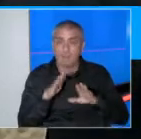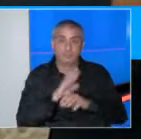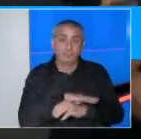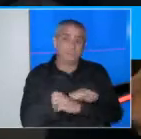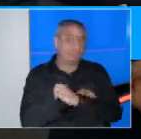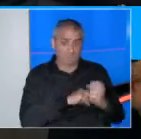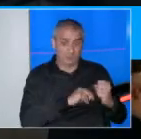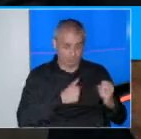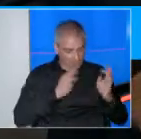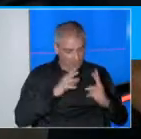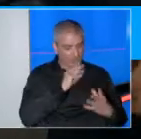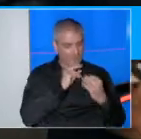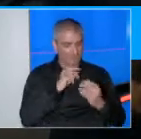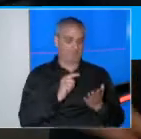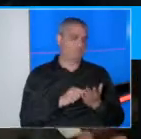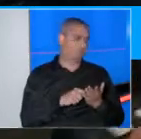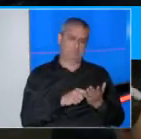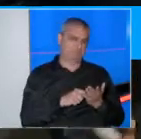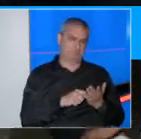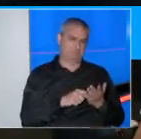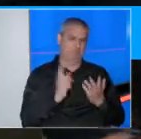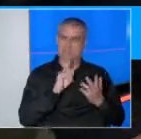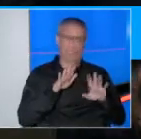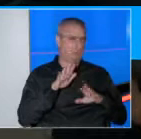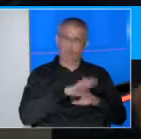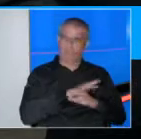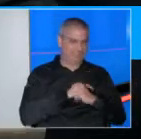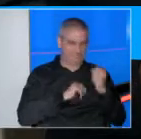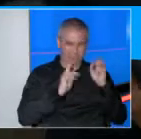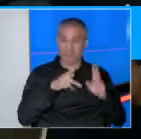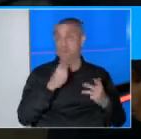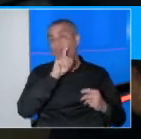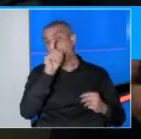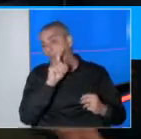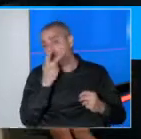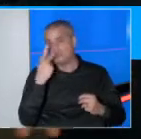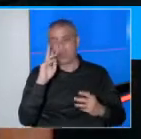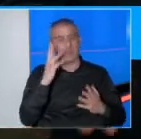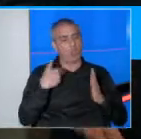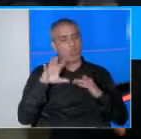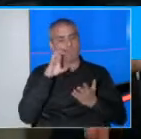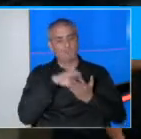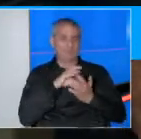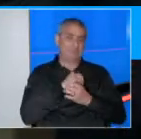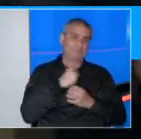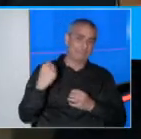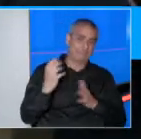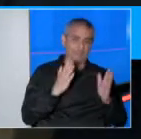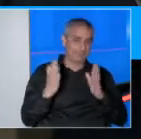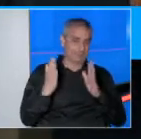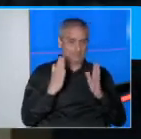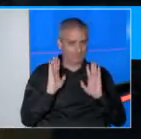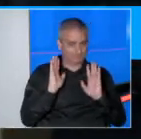שמאל שעליה אנחנו יכולים לדבר, כי לא באמת מדובר בממשלת שמאל, יש כאן אולי באמת יותר רוב מרכז ימינה, צריך גם לשים את הדברים על